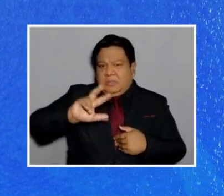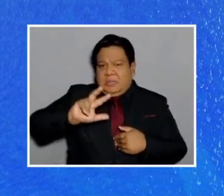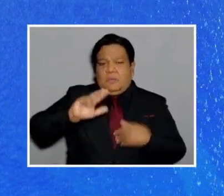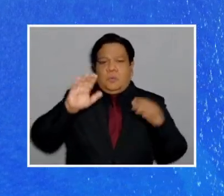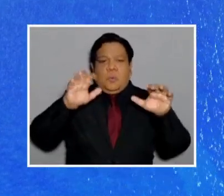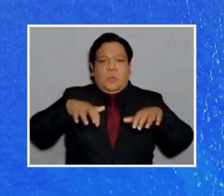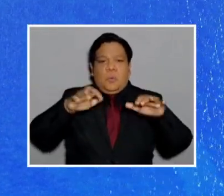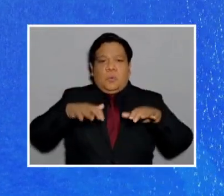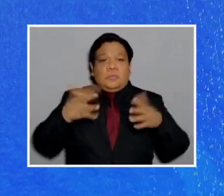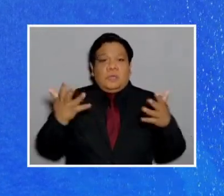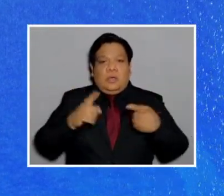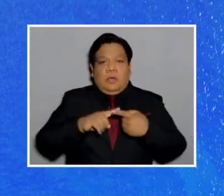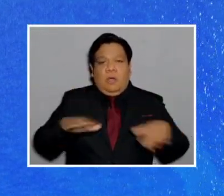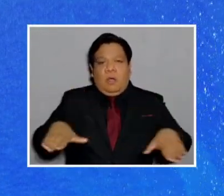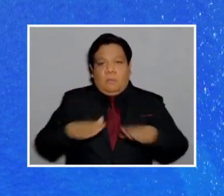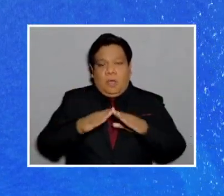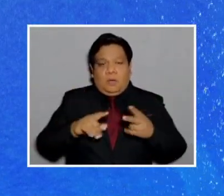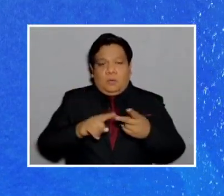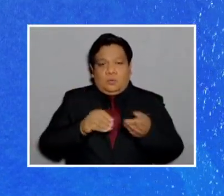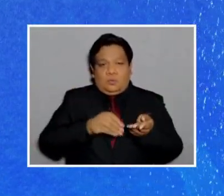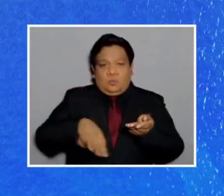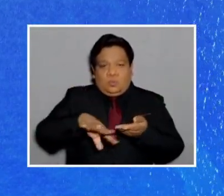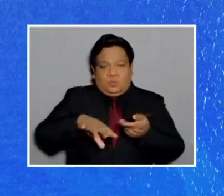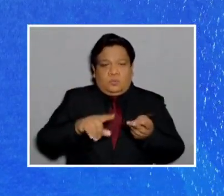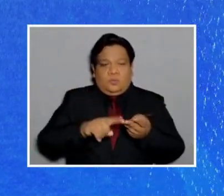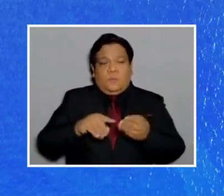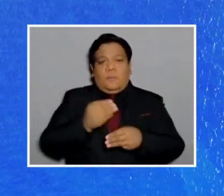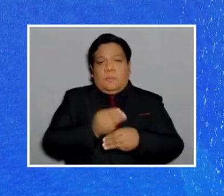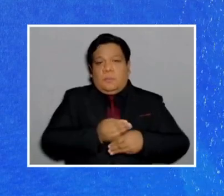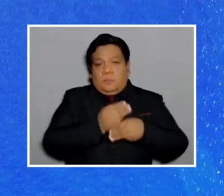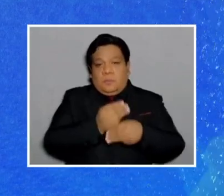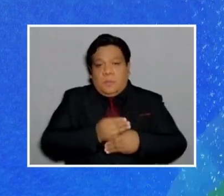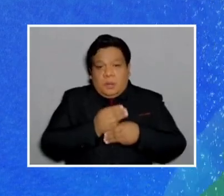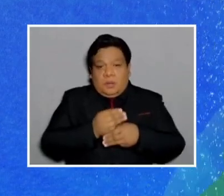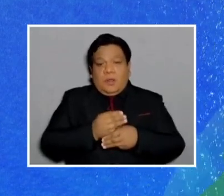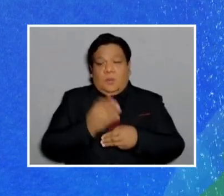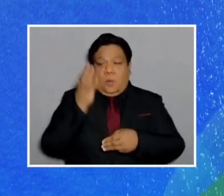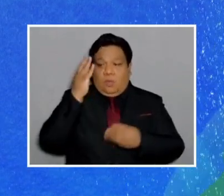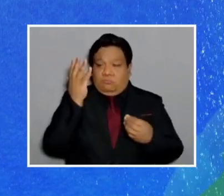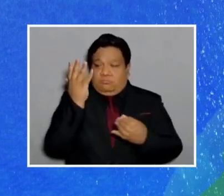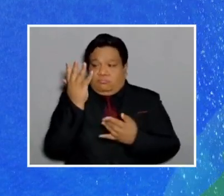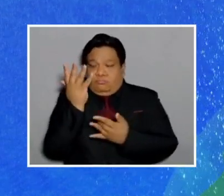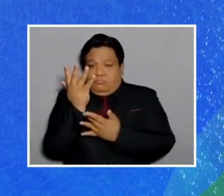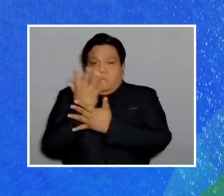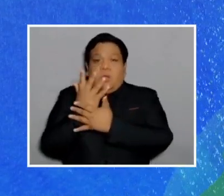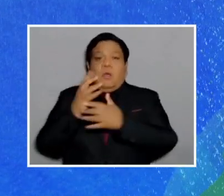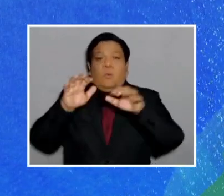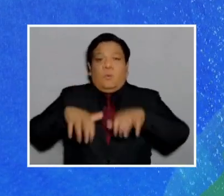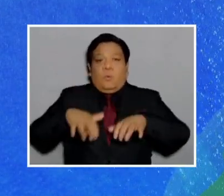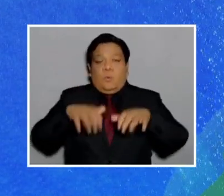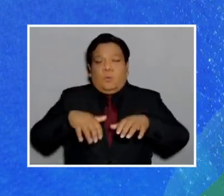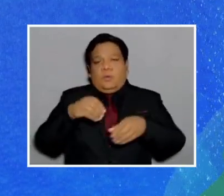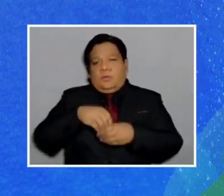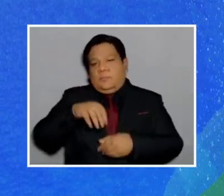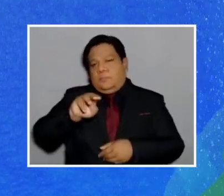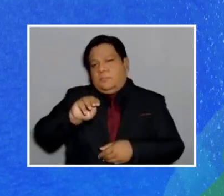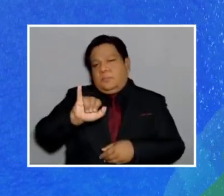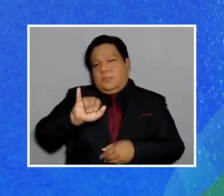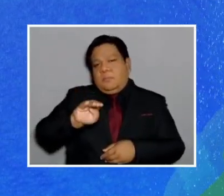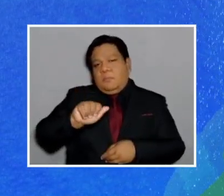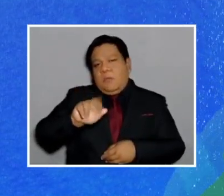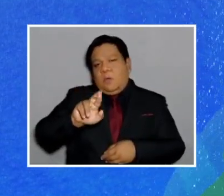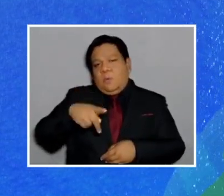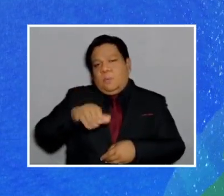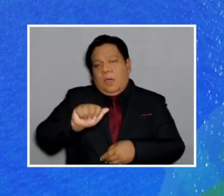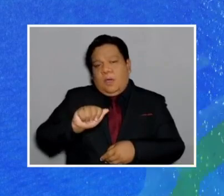Albay, Sorsogon at Masbate. Itong mga kaulapan na ito ay kikilos pa kanluran at magpaulan din sa Mimaropa lalo na sa Mindoro